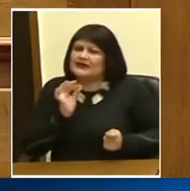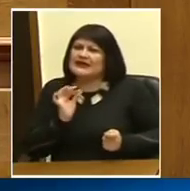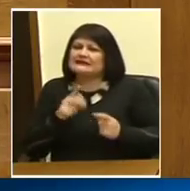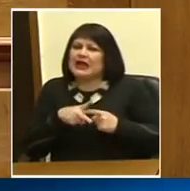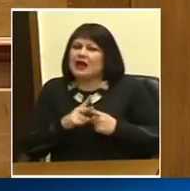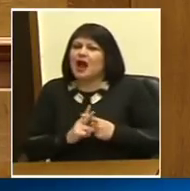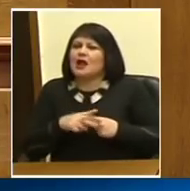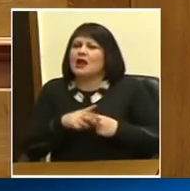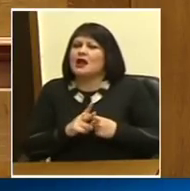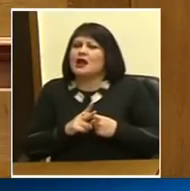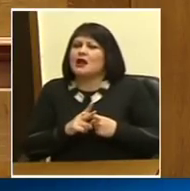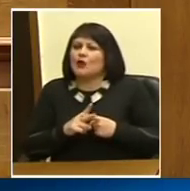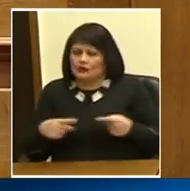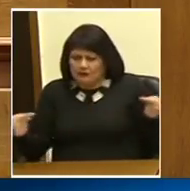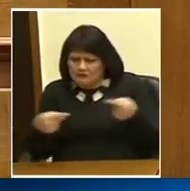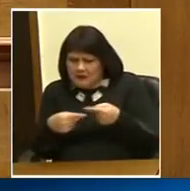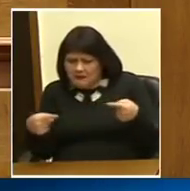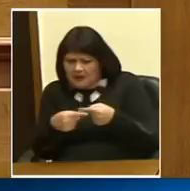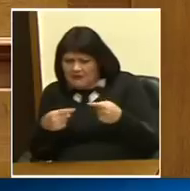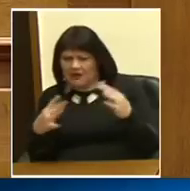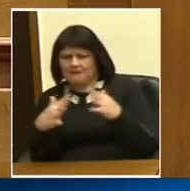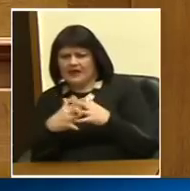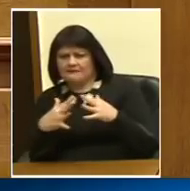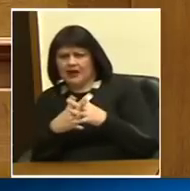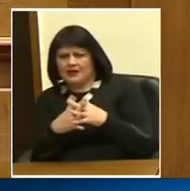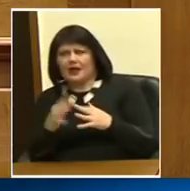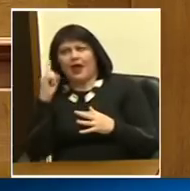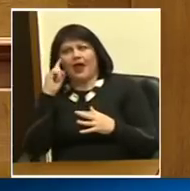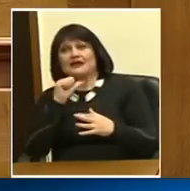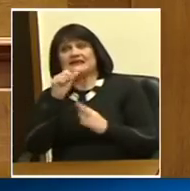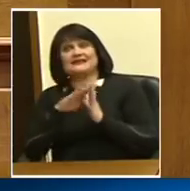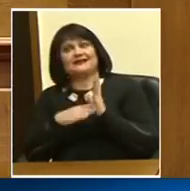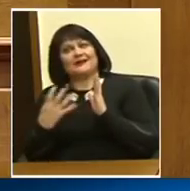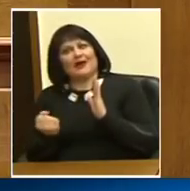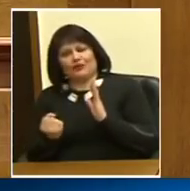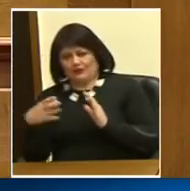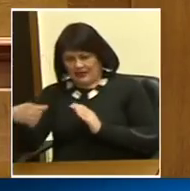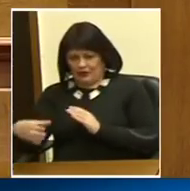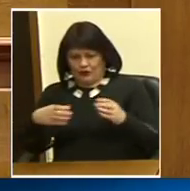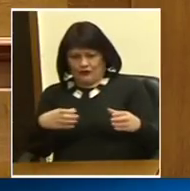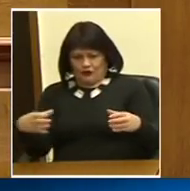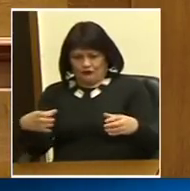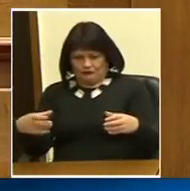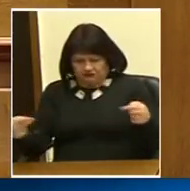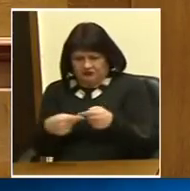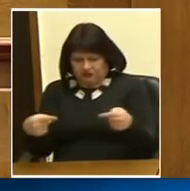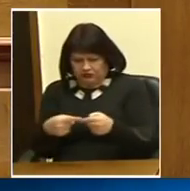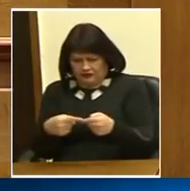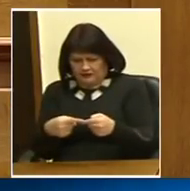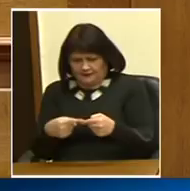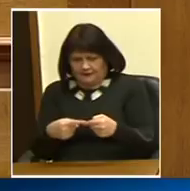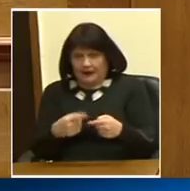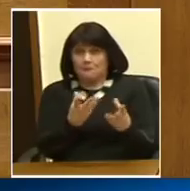πεδίο αυτών των συγκρούσεων και των μαχών, ώστε κάθε μία από τις αντιμαχόμενες παρατάξεις, οι πολλοί και οι